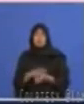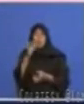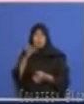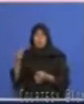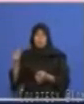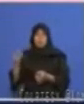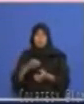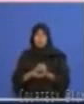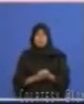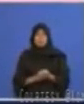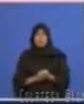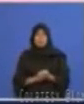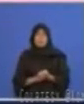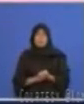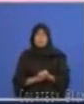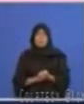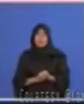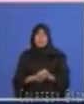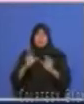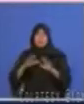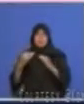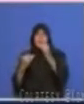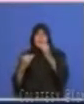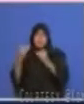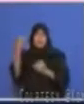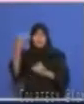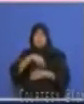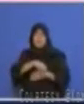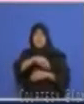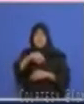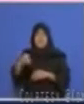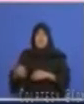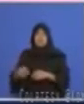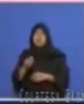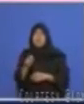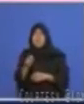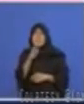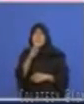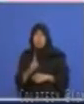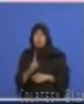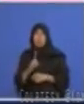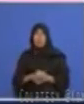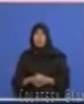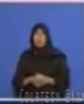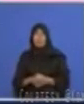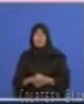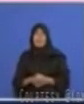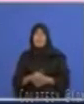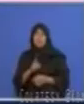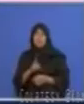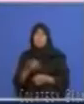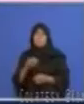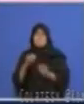terjadi terhadap pertanian pengembangan pertanian kalau kita berbicara pertanian kuncinya hanya satu sebetulnya yaitu